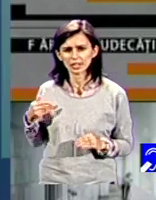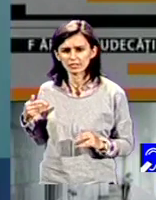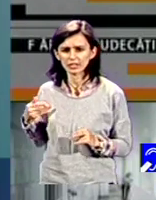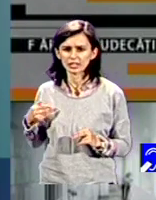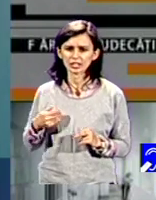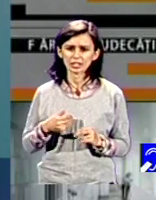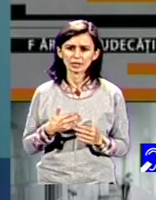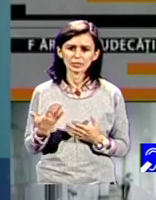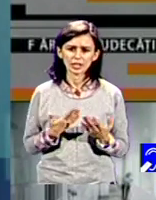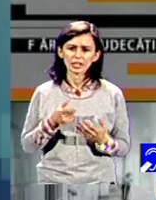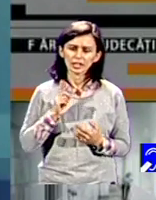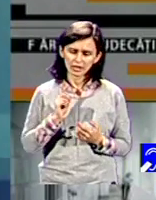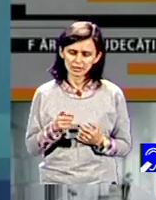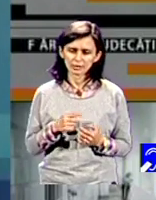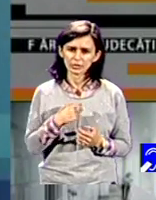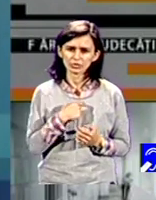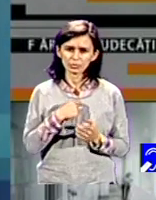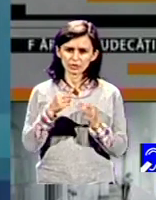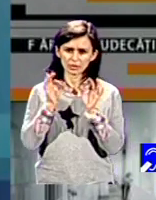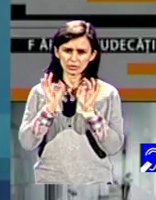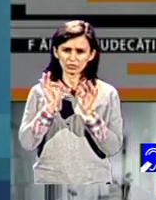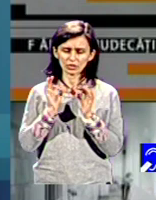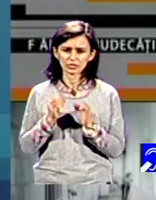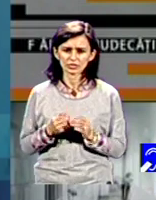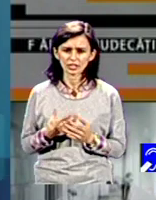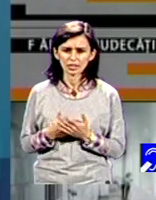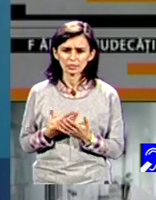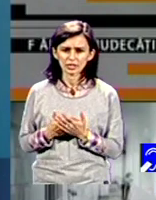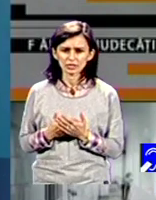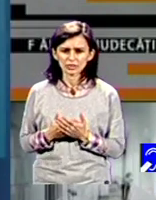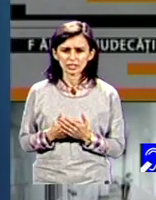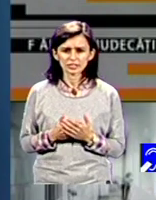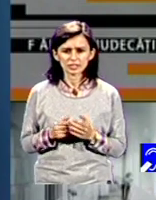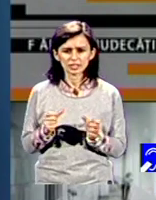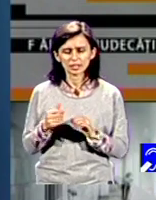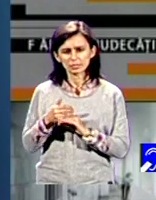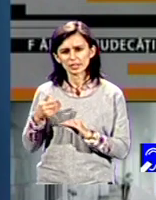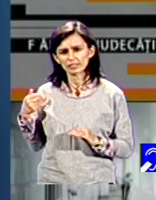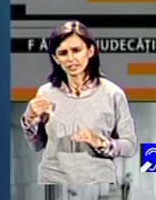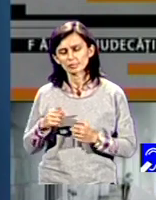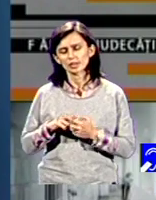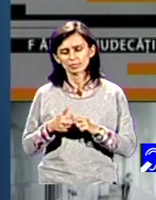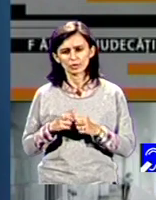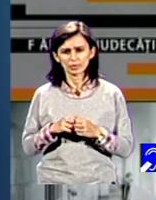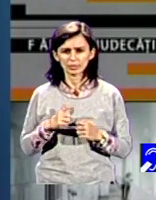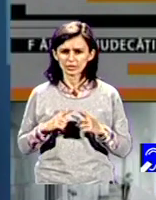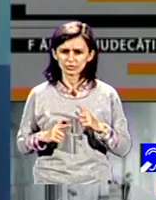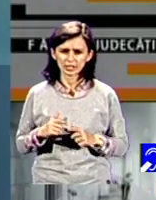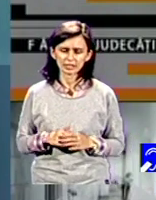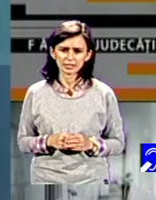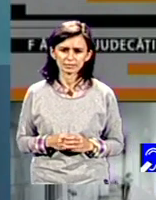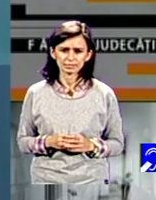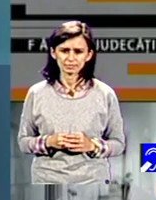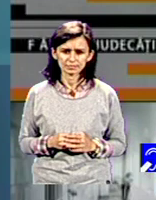ar trebui să putem fi pentru a preîntâmpina a suferinței și problemă Ioana Adriana doamnelor domnilor